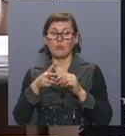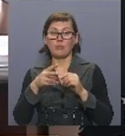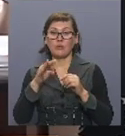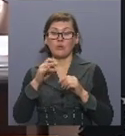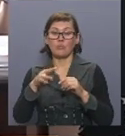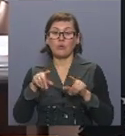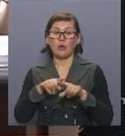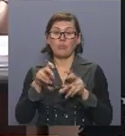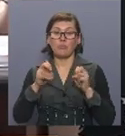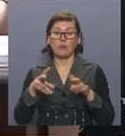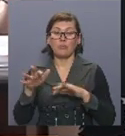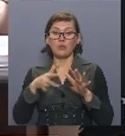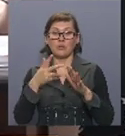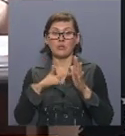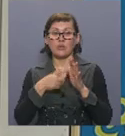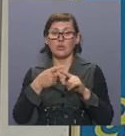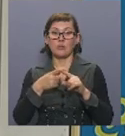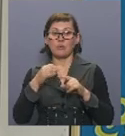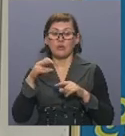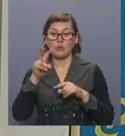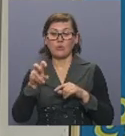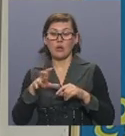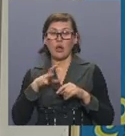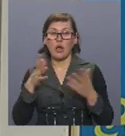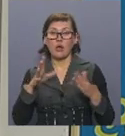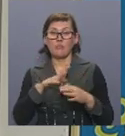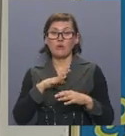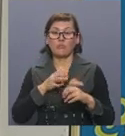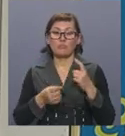томдық қылмыстық істе $7.5 миллиард доллардың қалай қолды болғаны анықталатын болады.